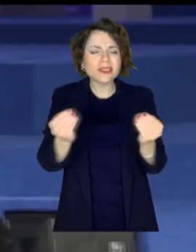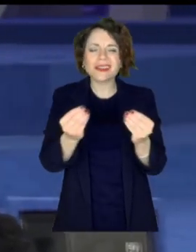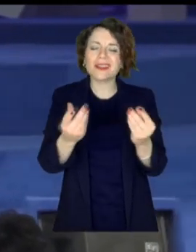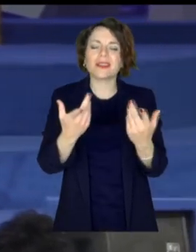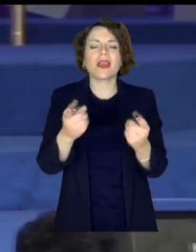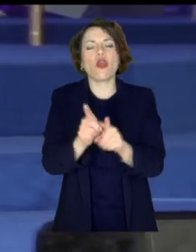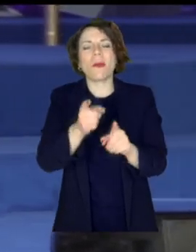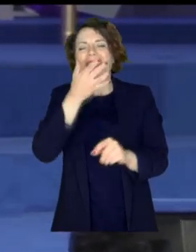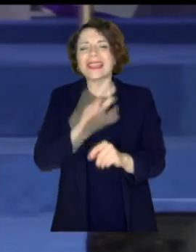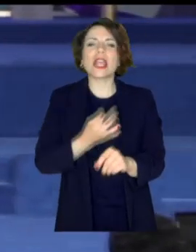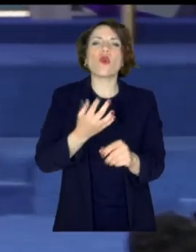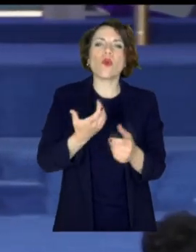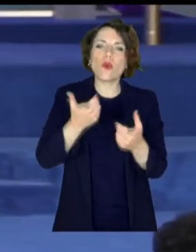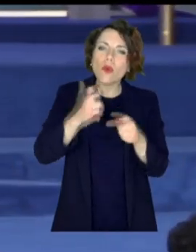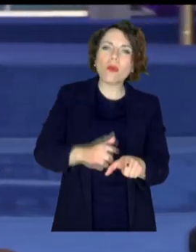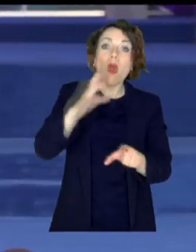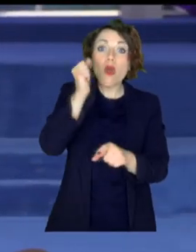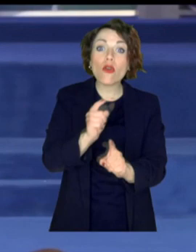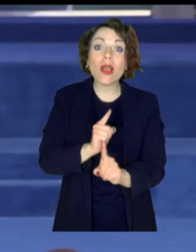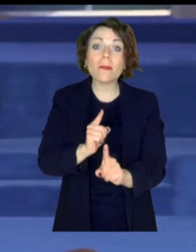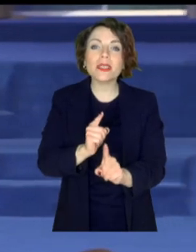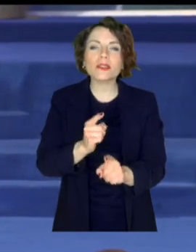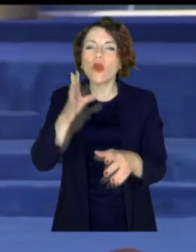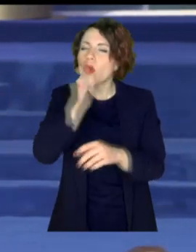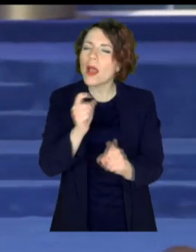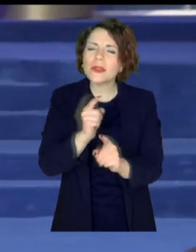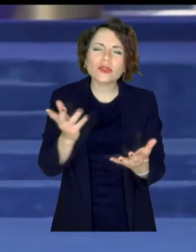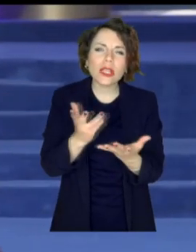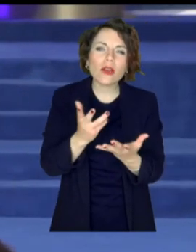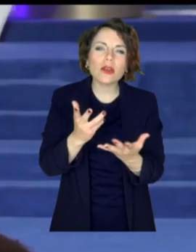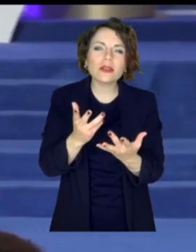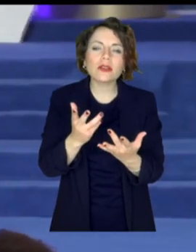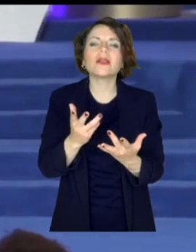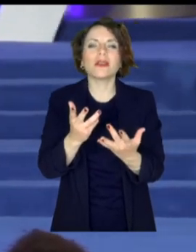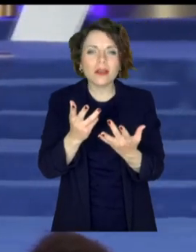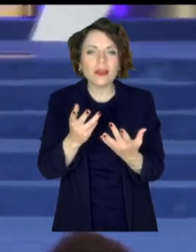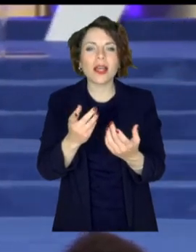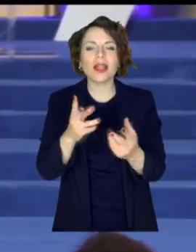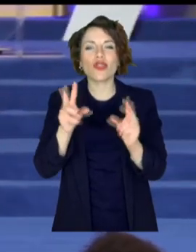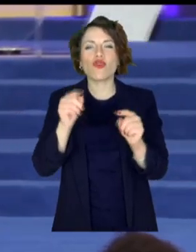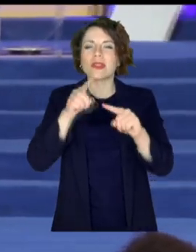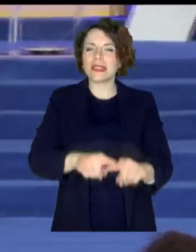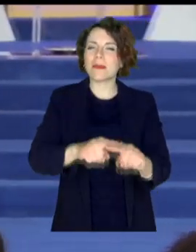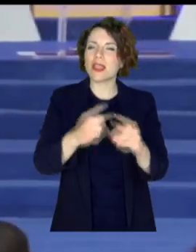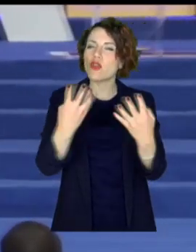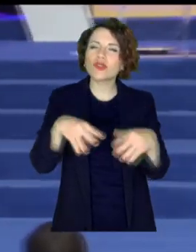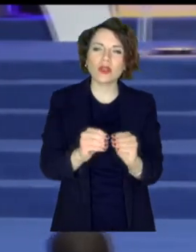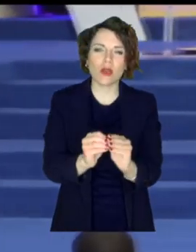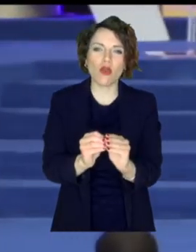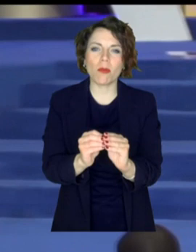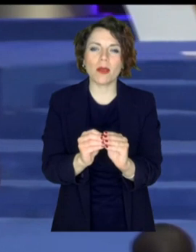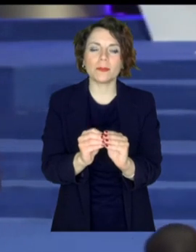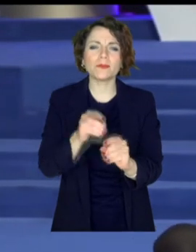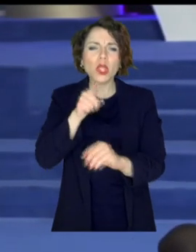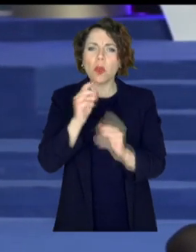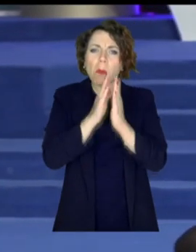comprendono. Non comprendono il ministero del Nuovo Testamento. Non puoi pregare che